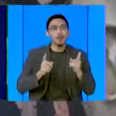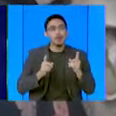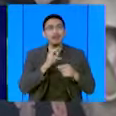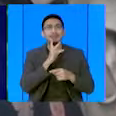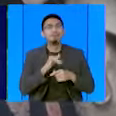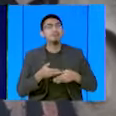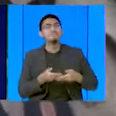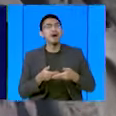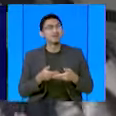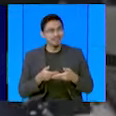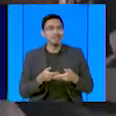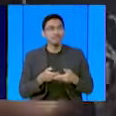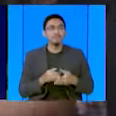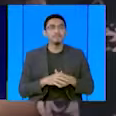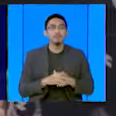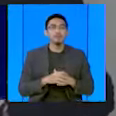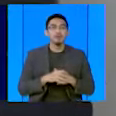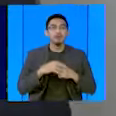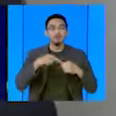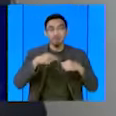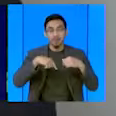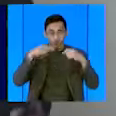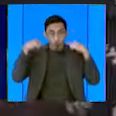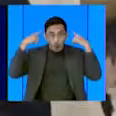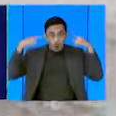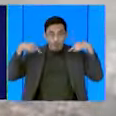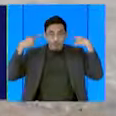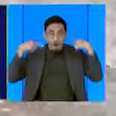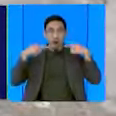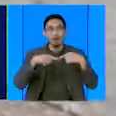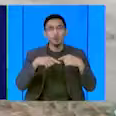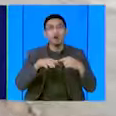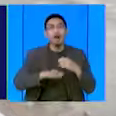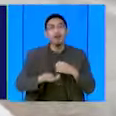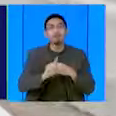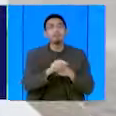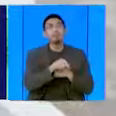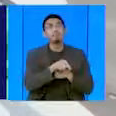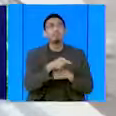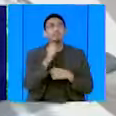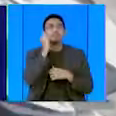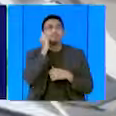Anak domba campuran jenis Texel dan Garut dibawa sejak lahir lantaran induknya tidak mengeluarkan air susu.